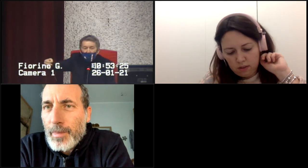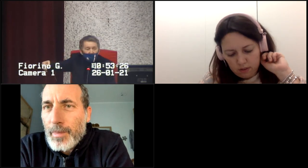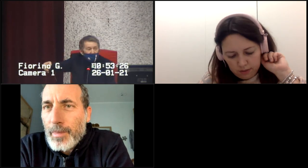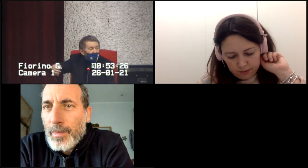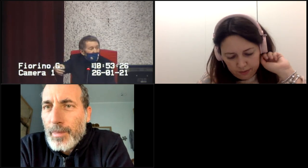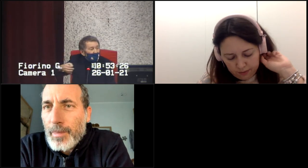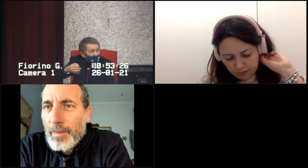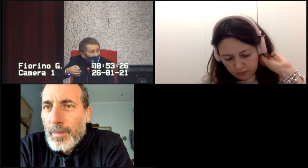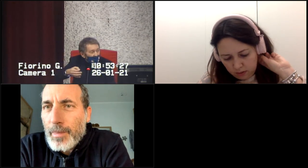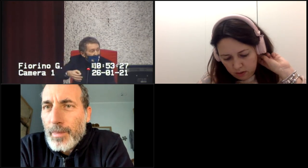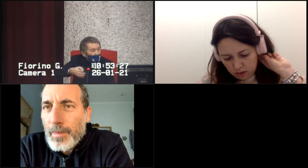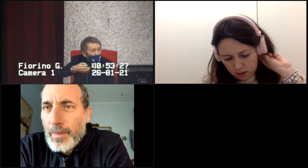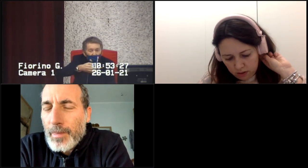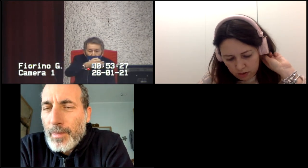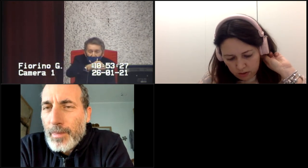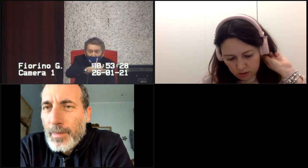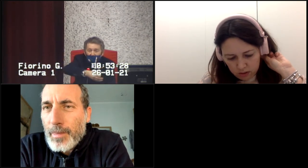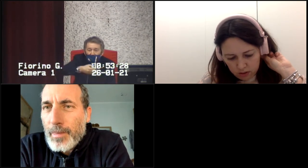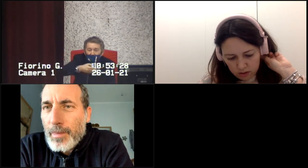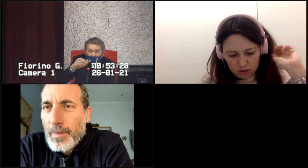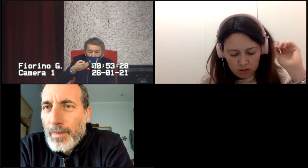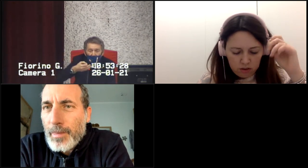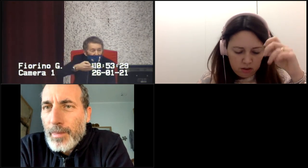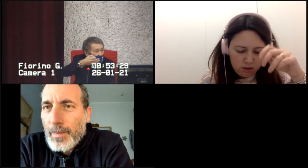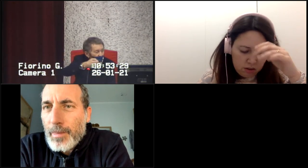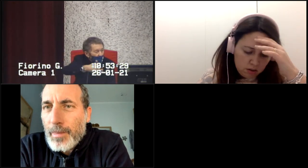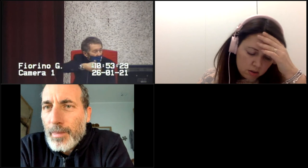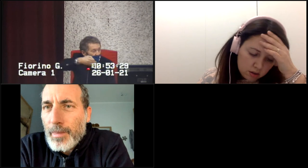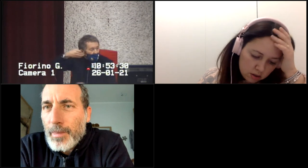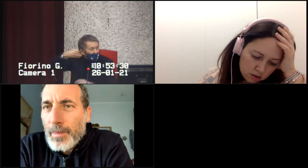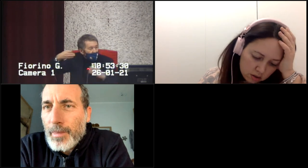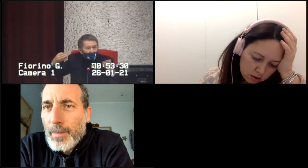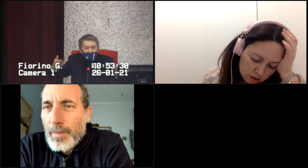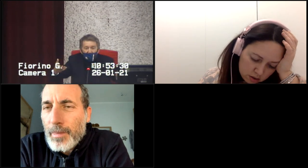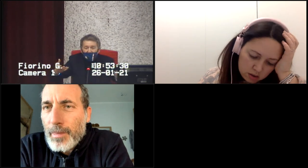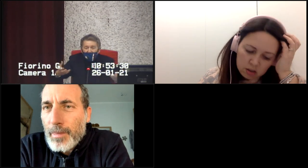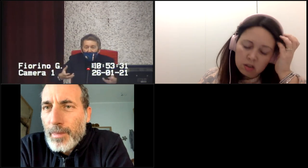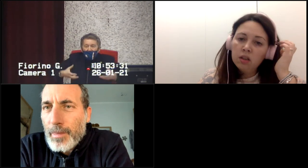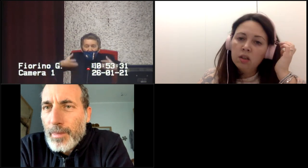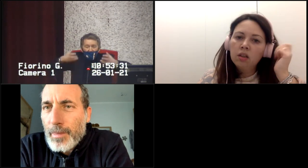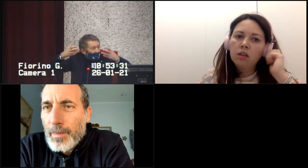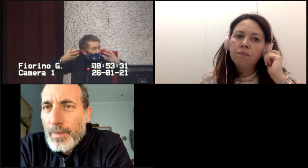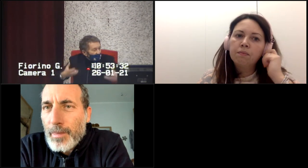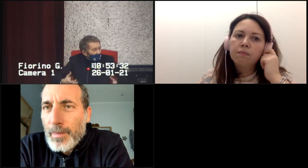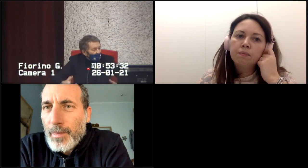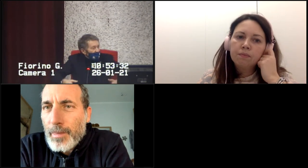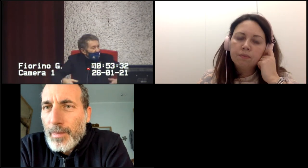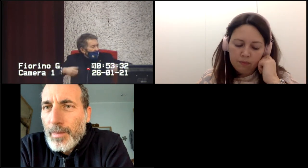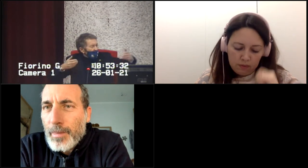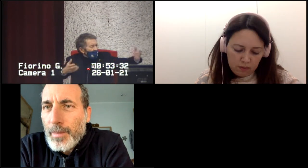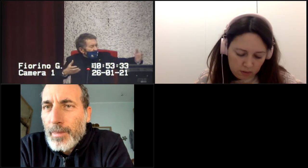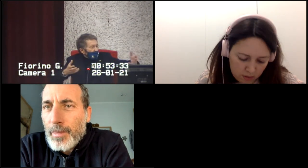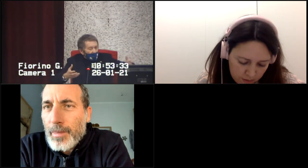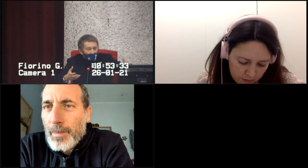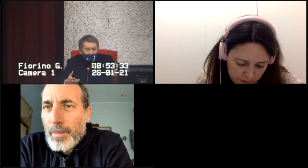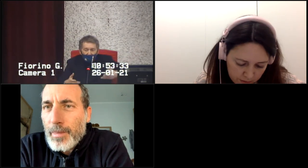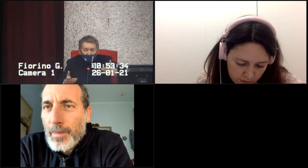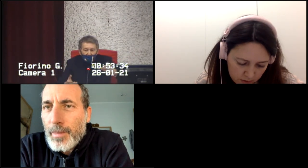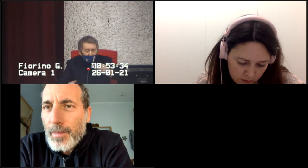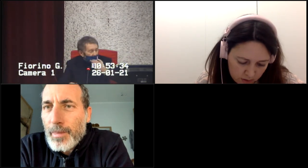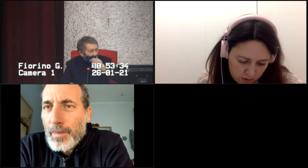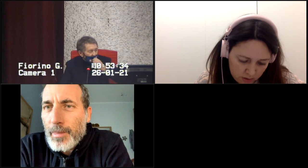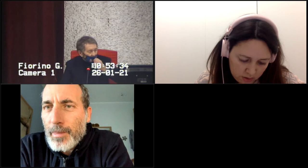sono svolti i fatti, in quanto lei mi ha definito e ha definito tutta la presidenza dittatoriale, non ricordo